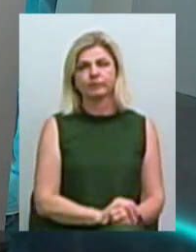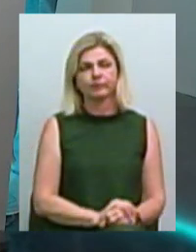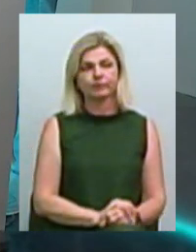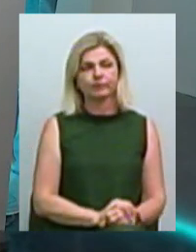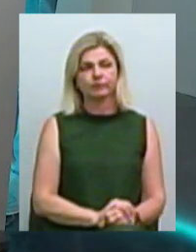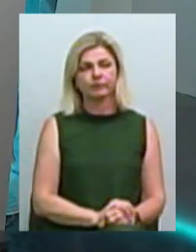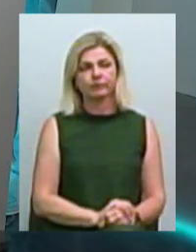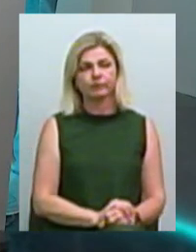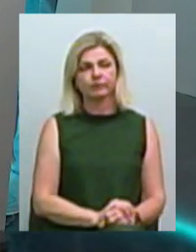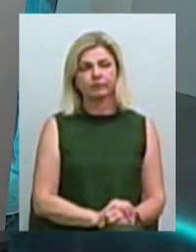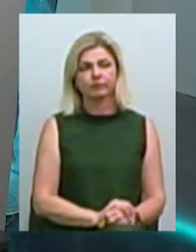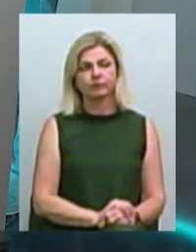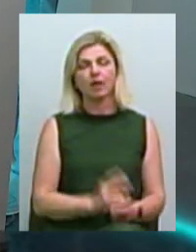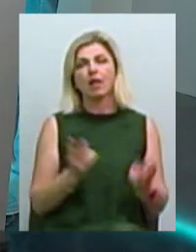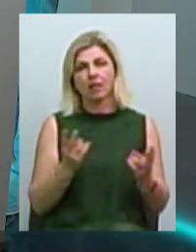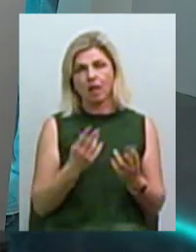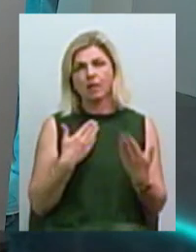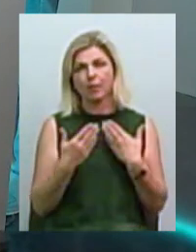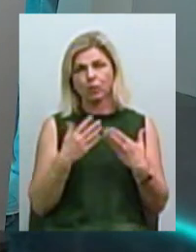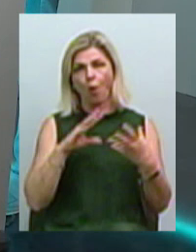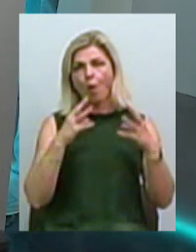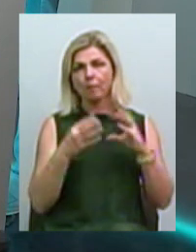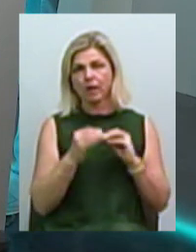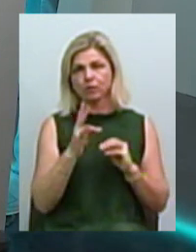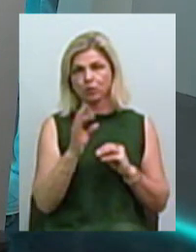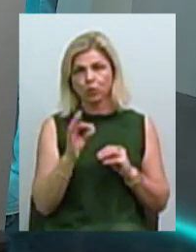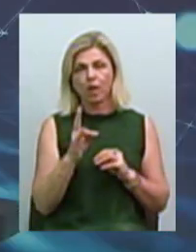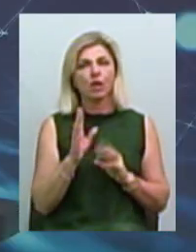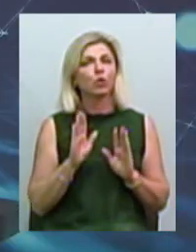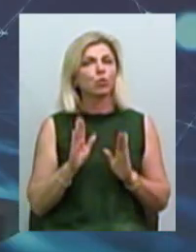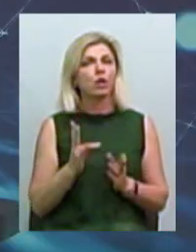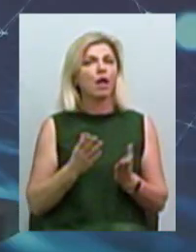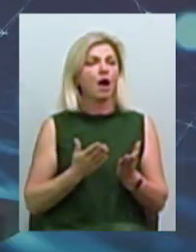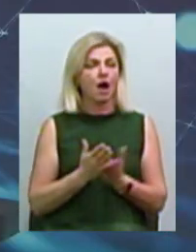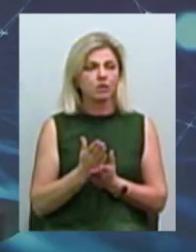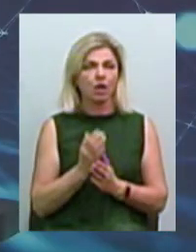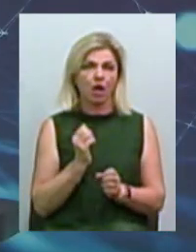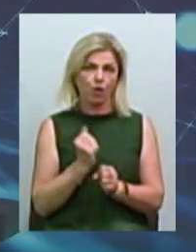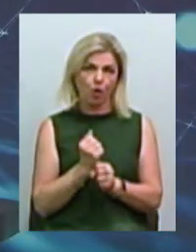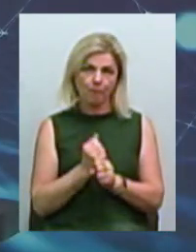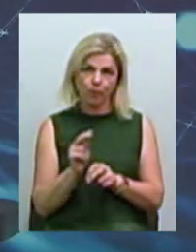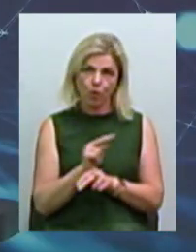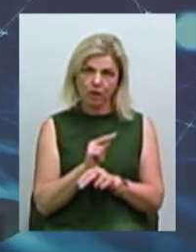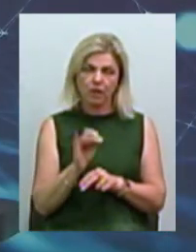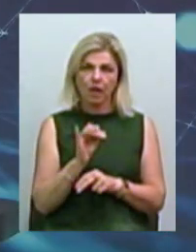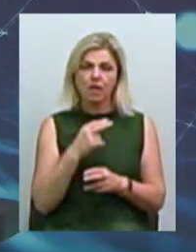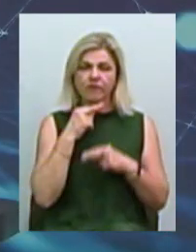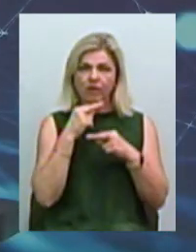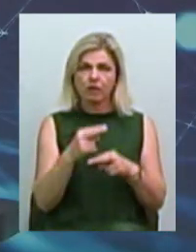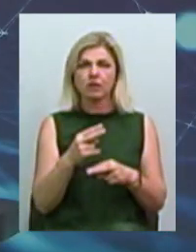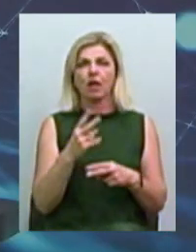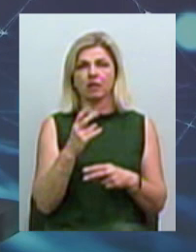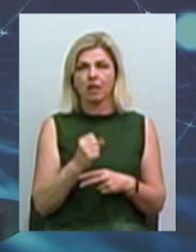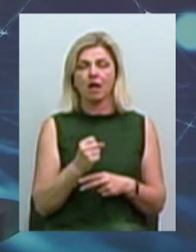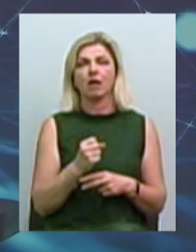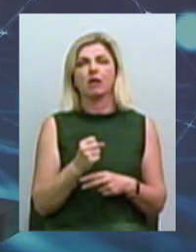монолітом. Але до цього треба підходити комплексно. І не тільки на якості ремонтних робіт, а звертати увагу на зважування,